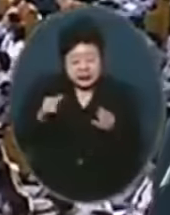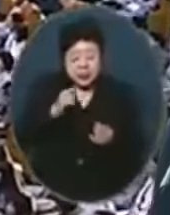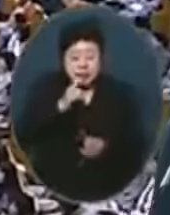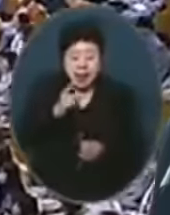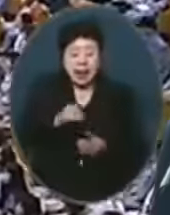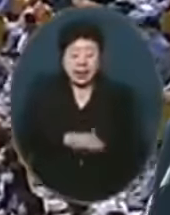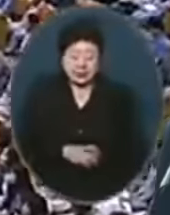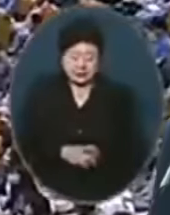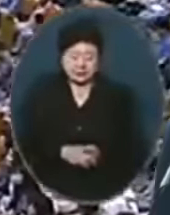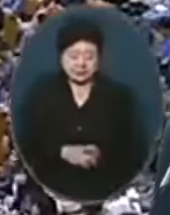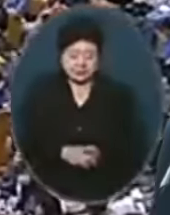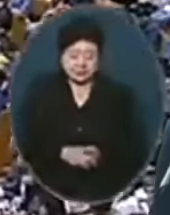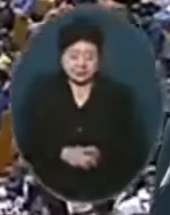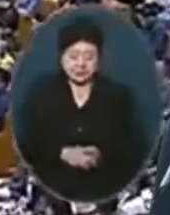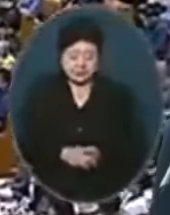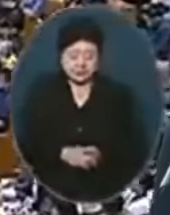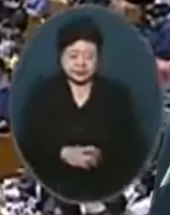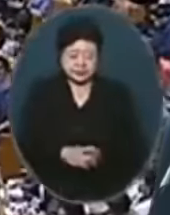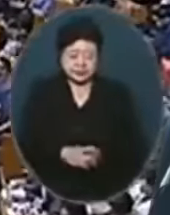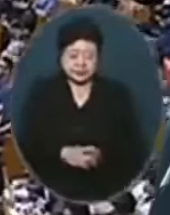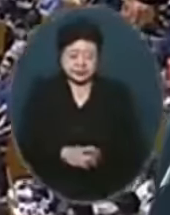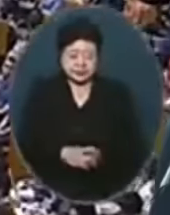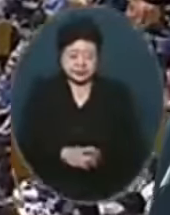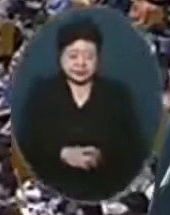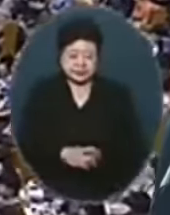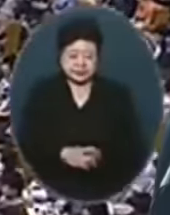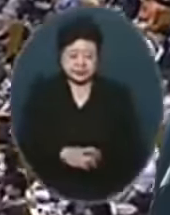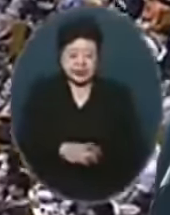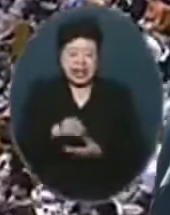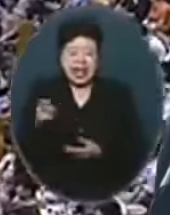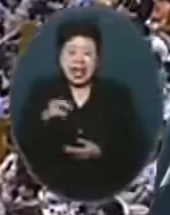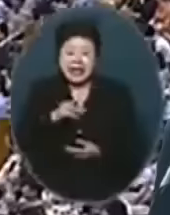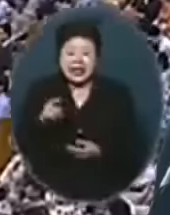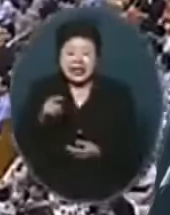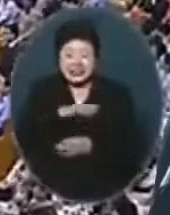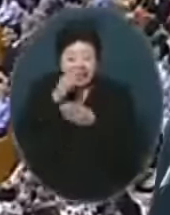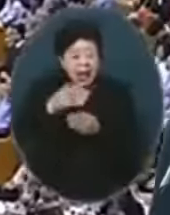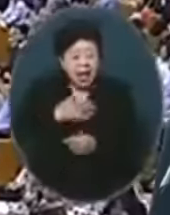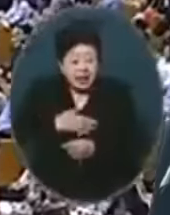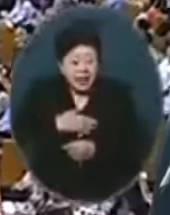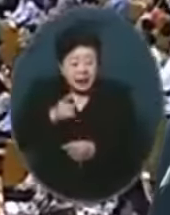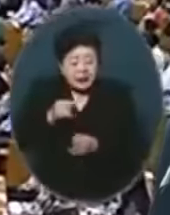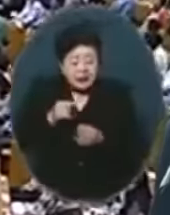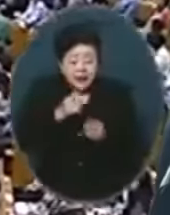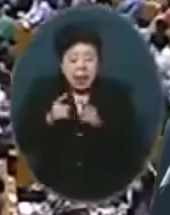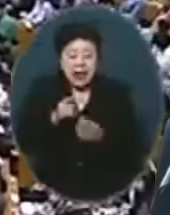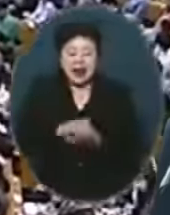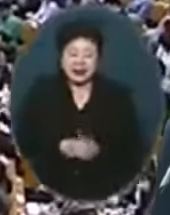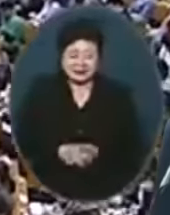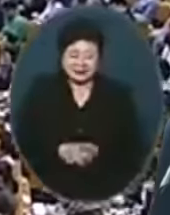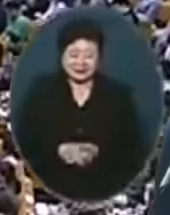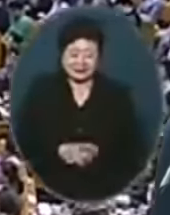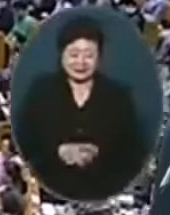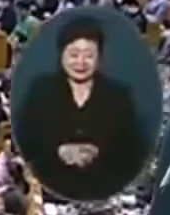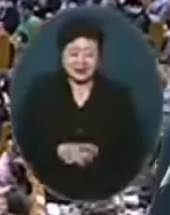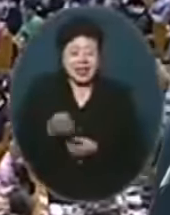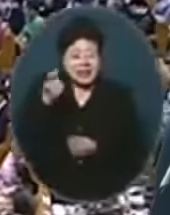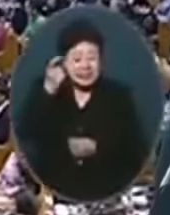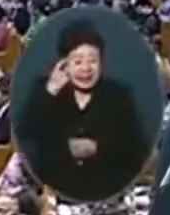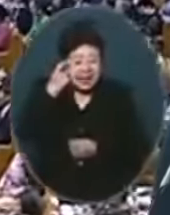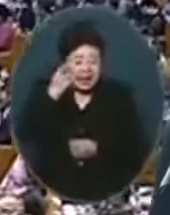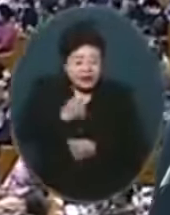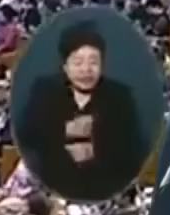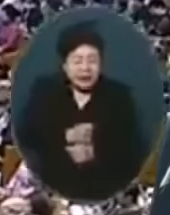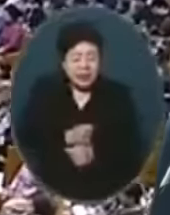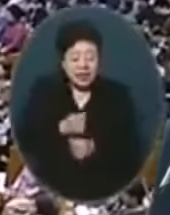컨설턴트입니다. 데일 카네기라면 모르는 사람이 없습니다. 그 사람이 하는 말이 생각을